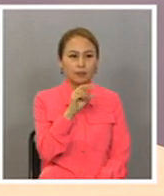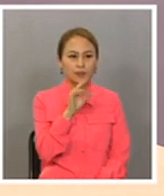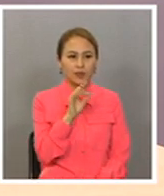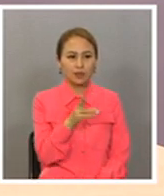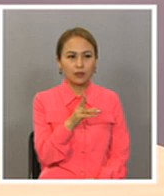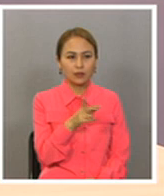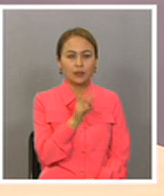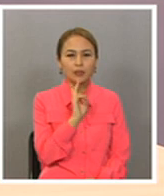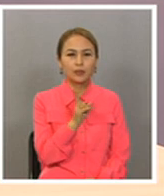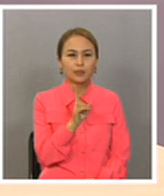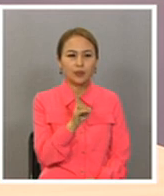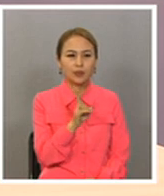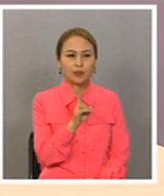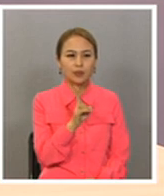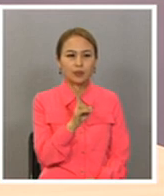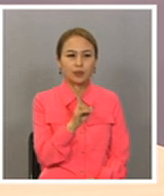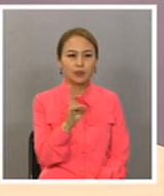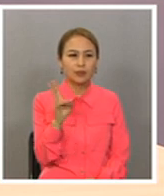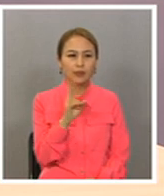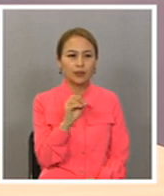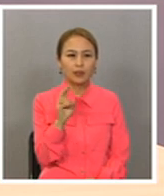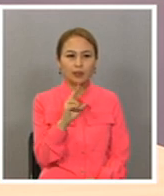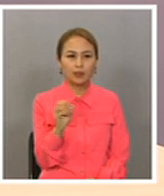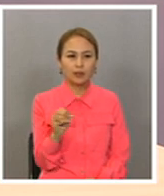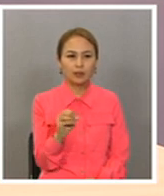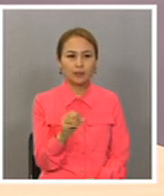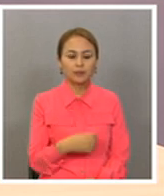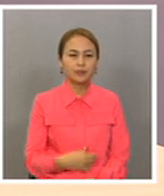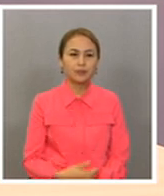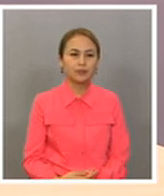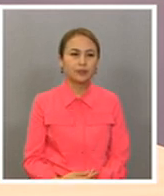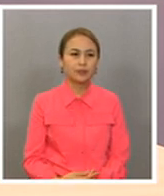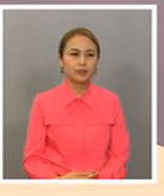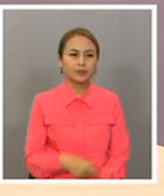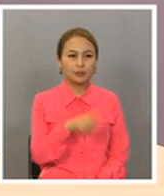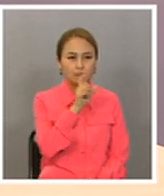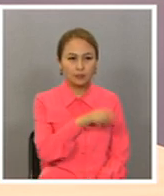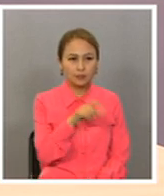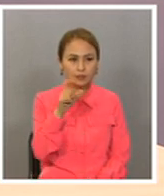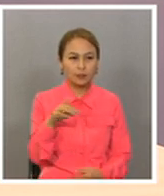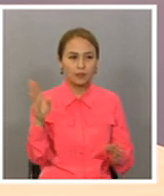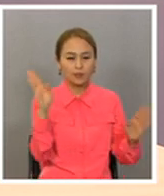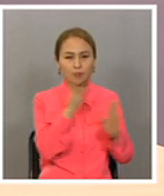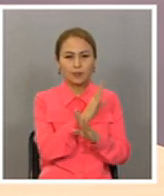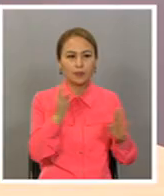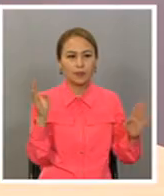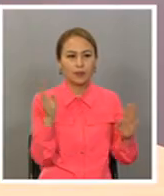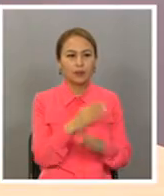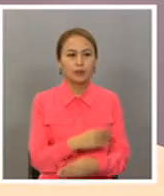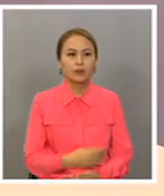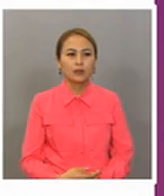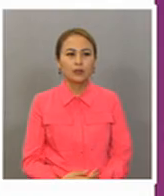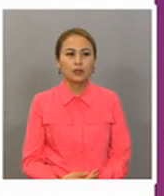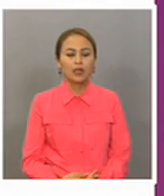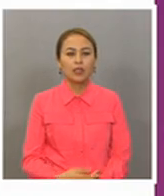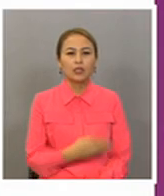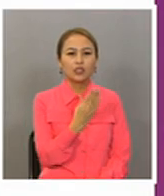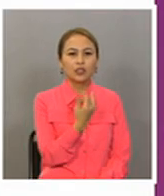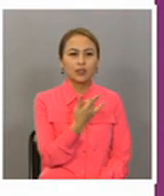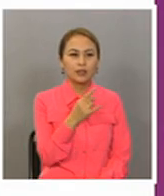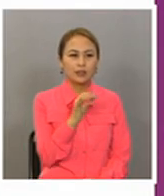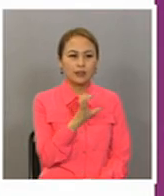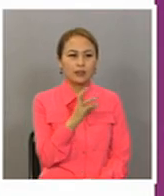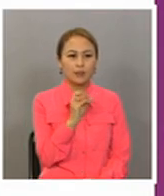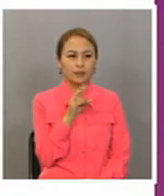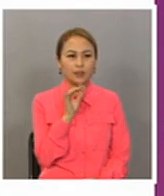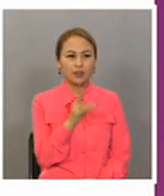Жатыс септік. Кімде, неде? Адамда, табиғатта. Шығыс